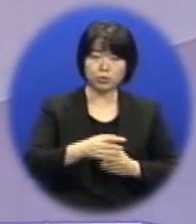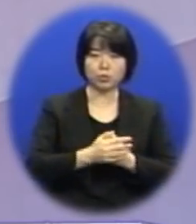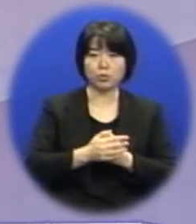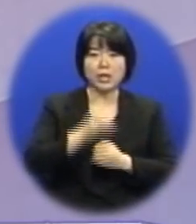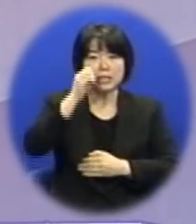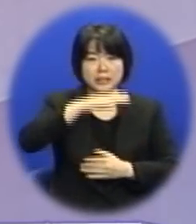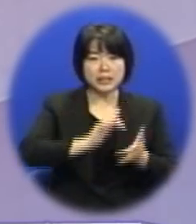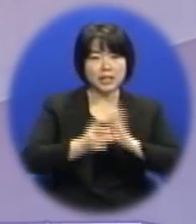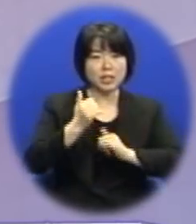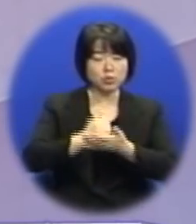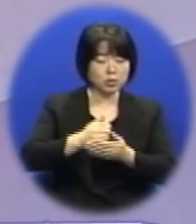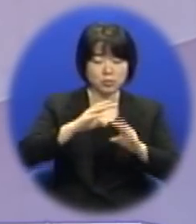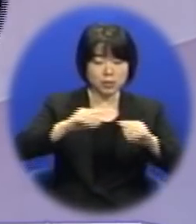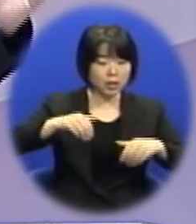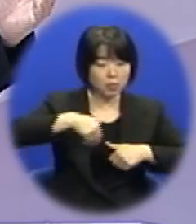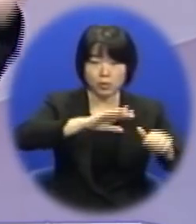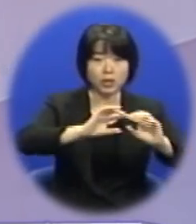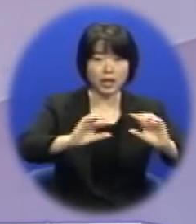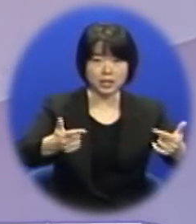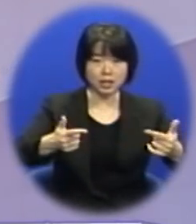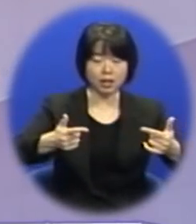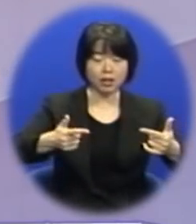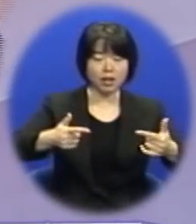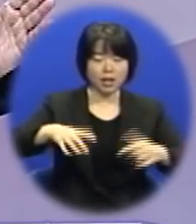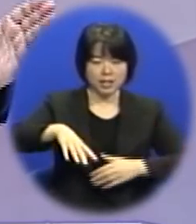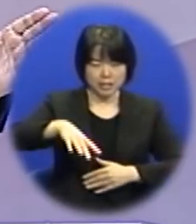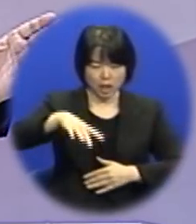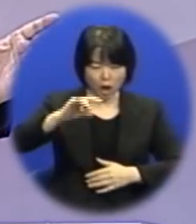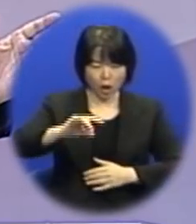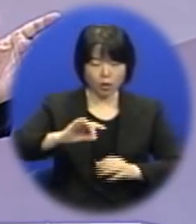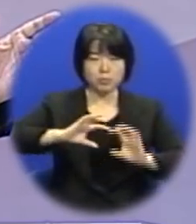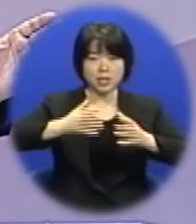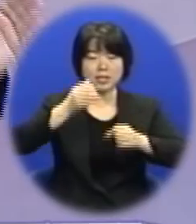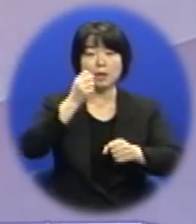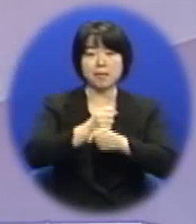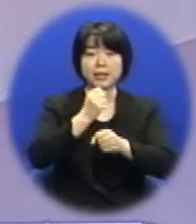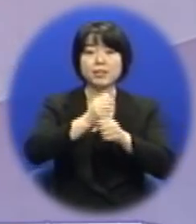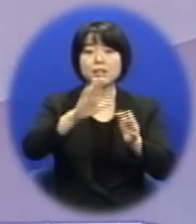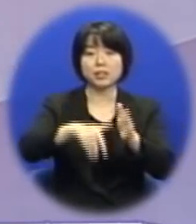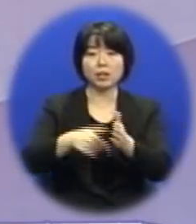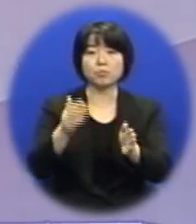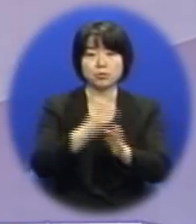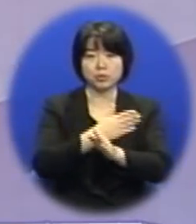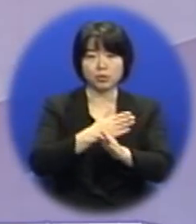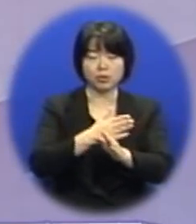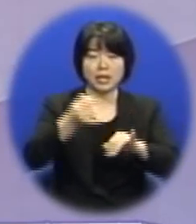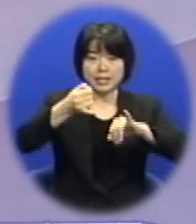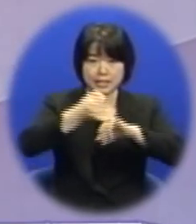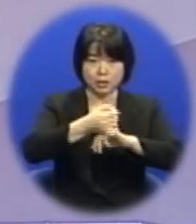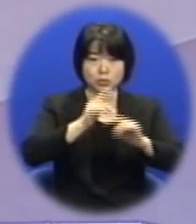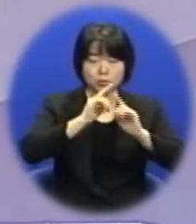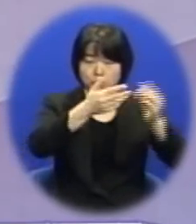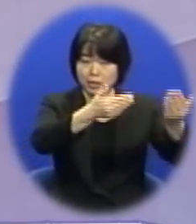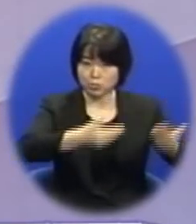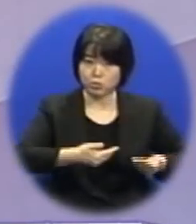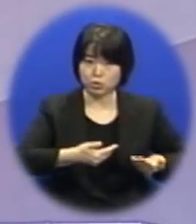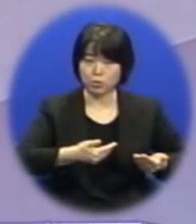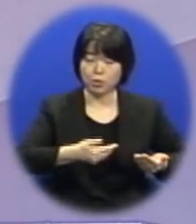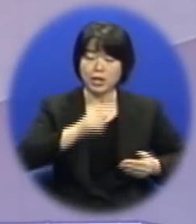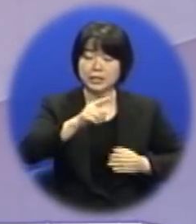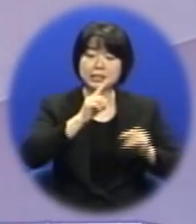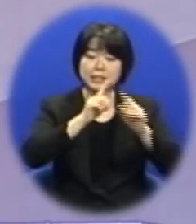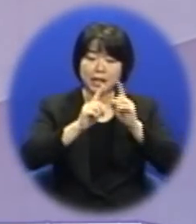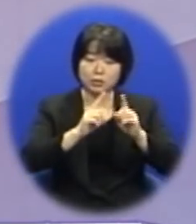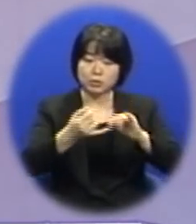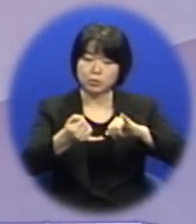것이 아니고 창세기 때부터 하나님이 언약을 주시고 그리고 그 언약이 이루어지는 방법으로 하신